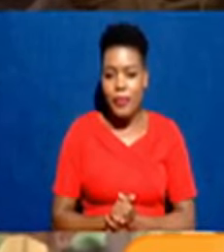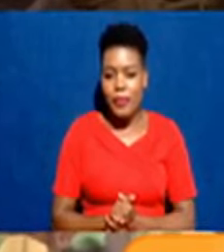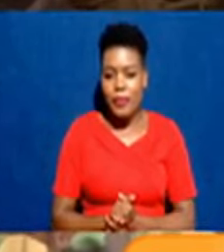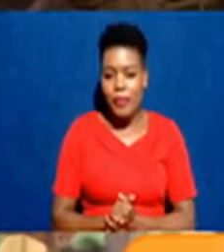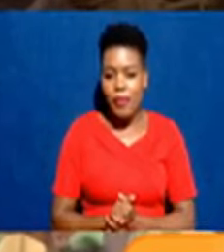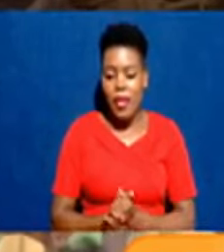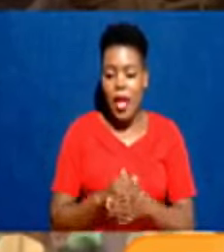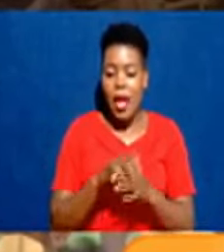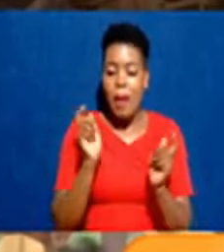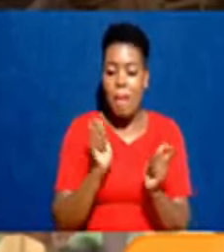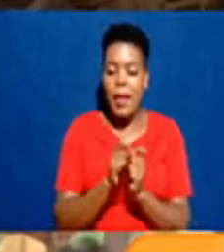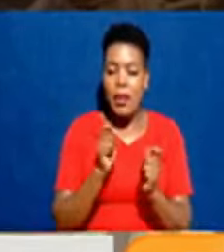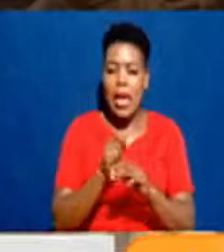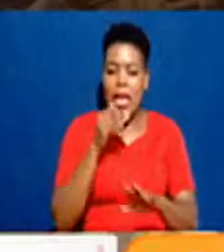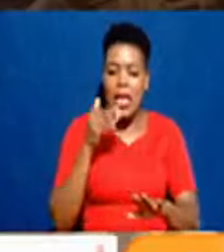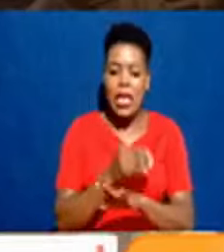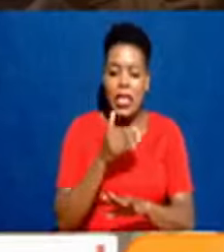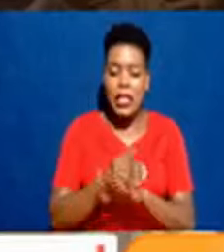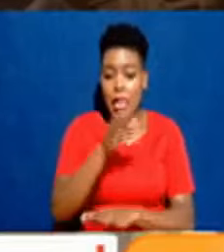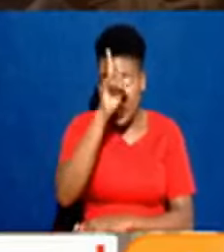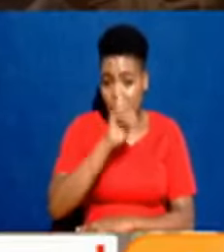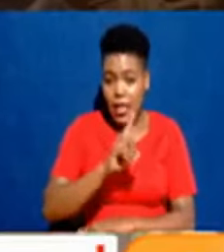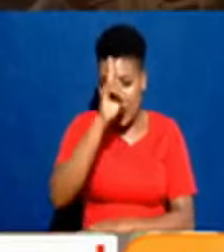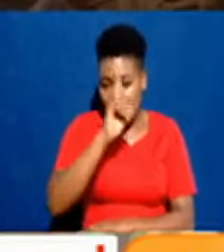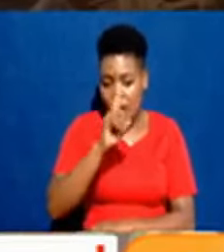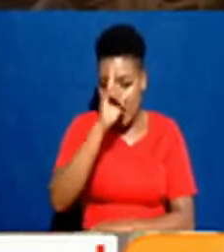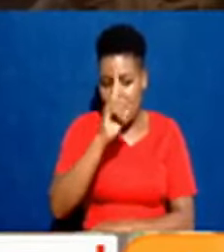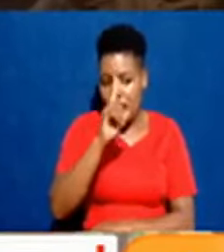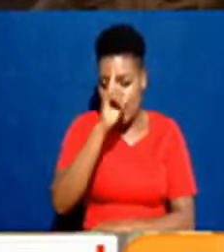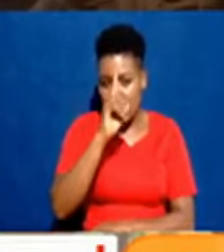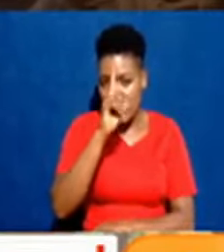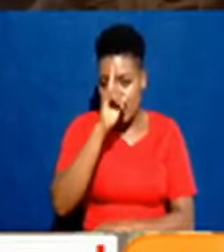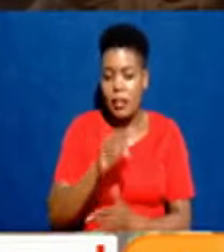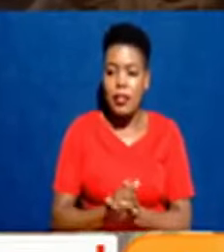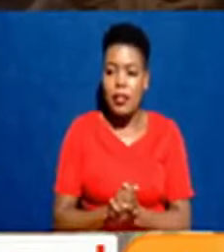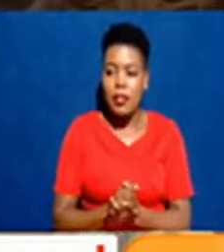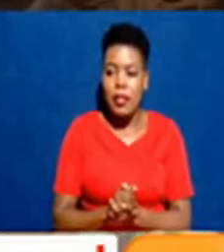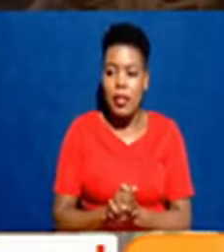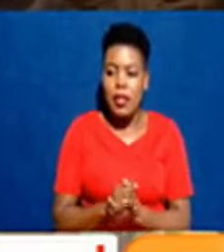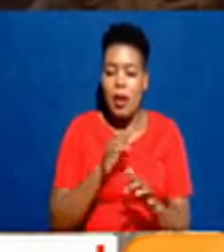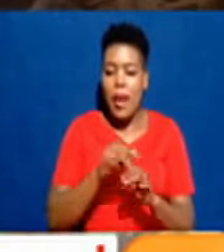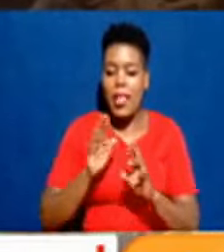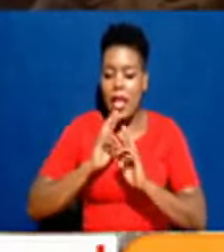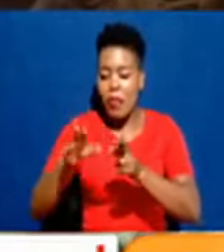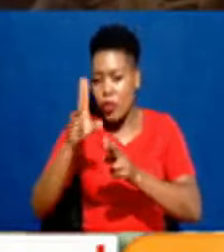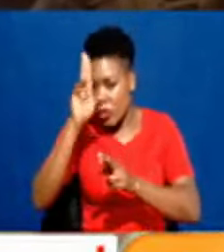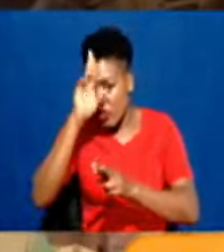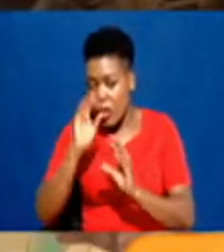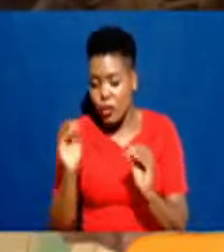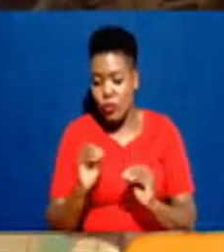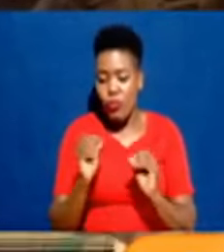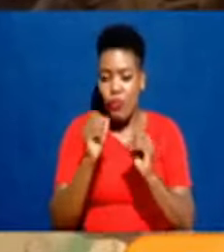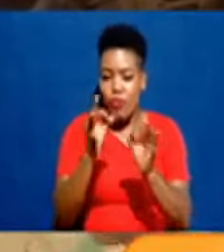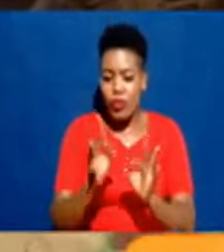fatally injured. And because they don't report their incidences formally or officially,